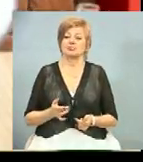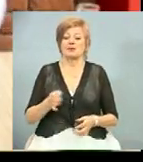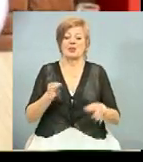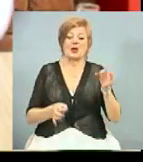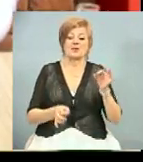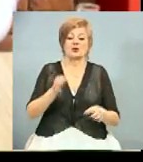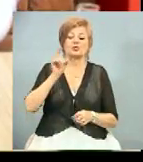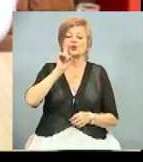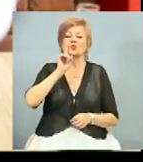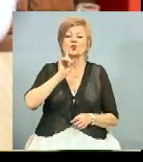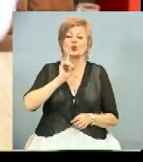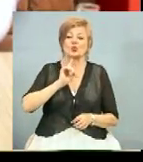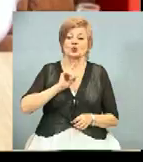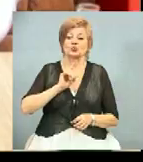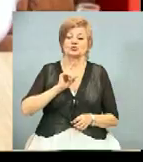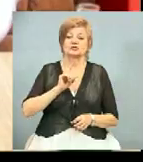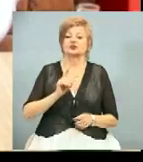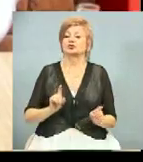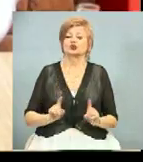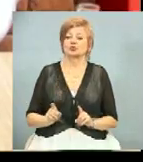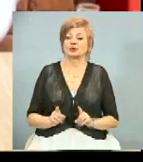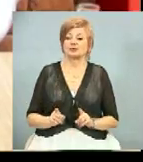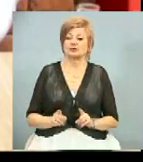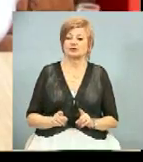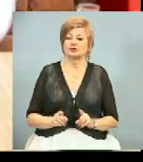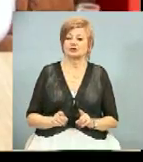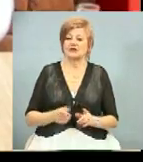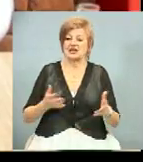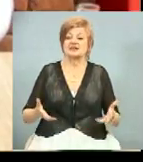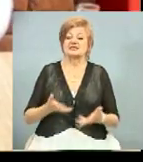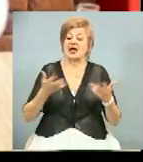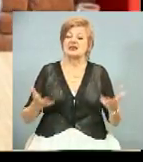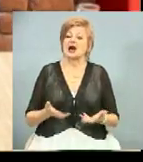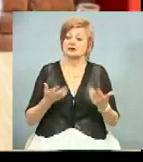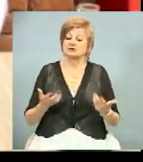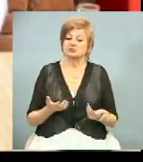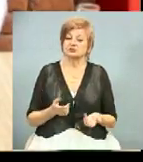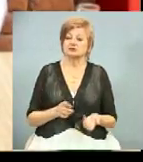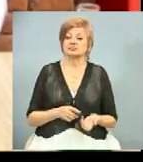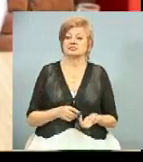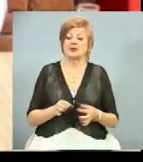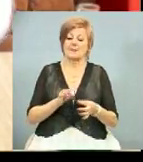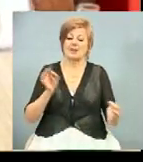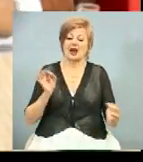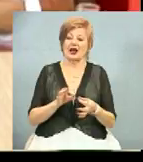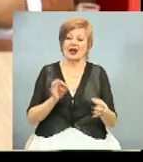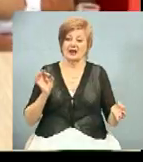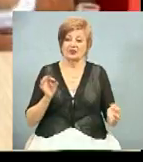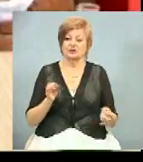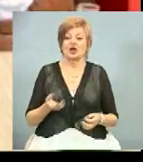природі смачно вживається, яка страва? Салат. Салат, а іще? Макарони мені дуже. А